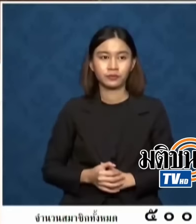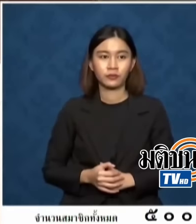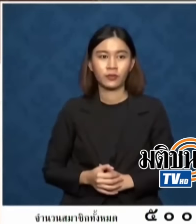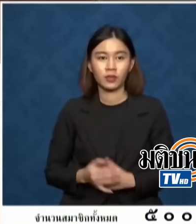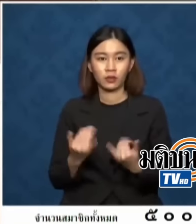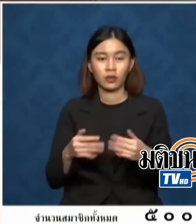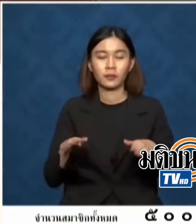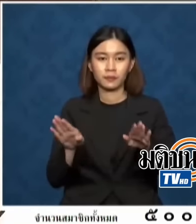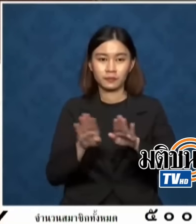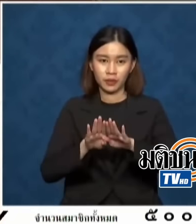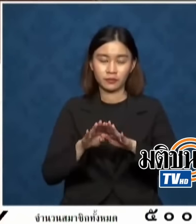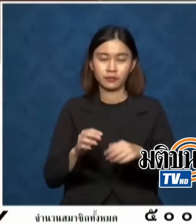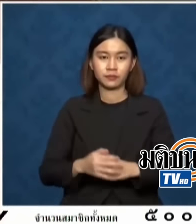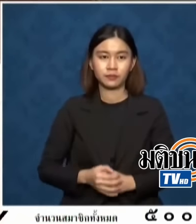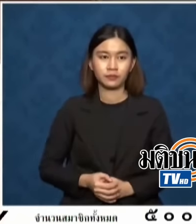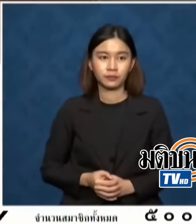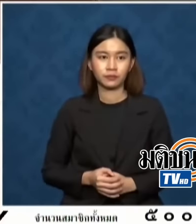ขอปิดการแสดงตนนะครับ